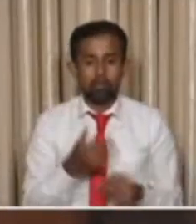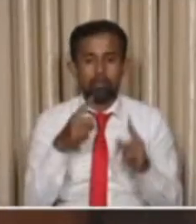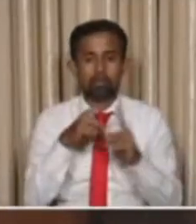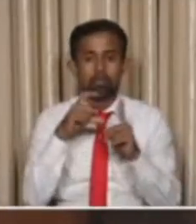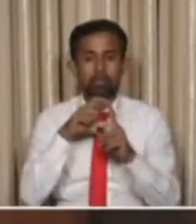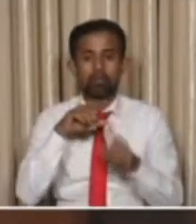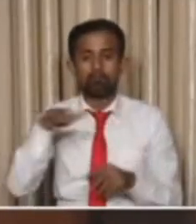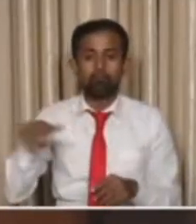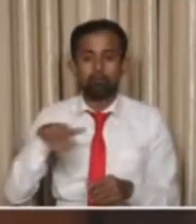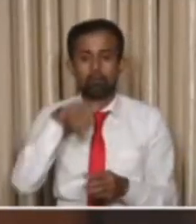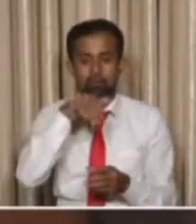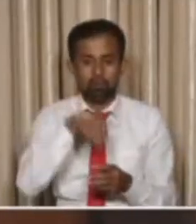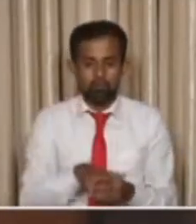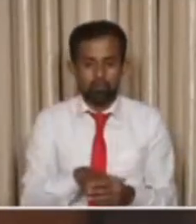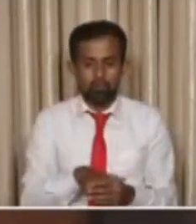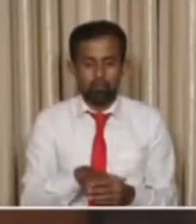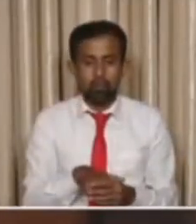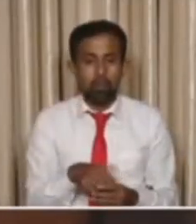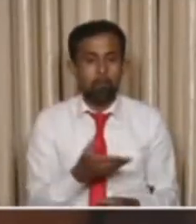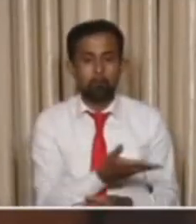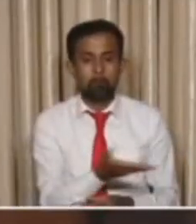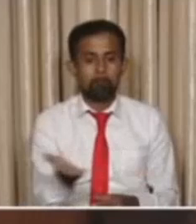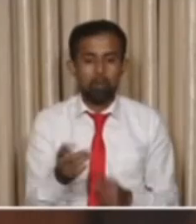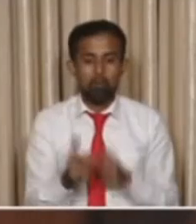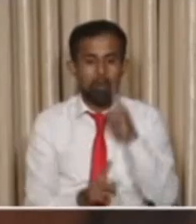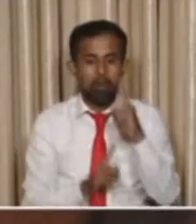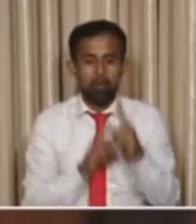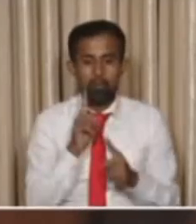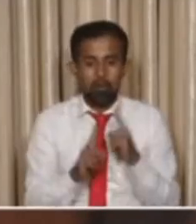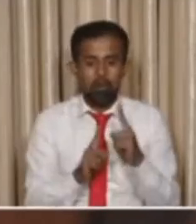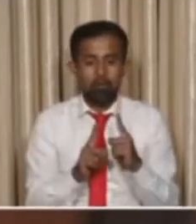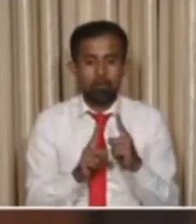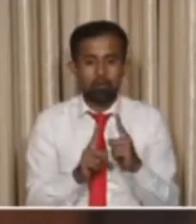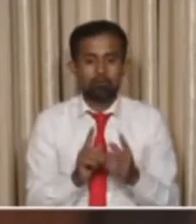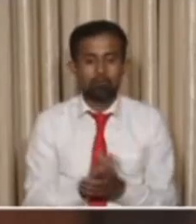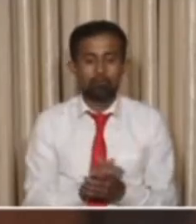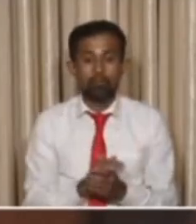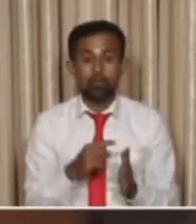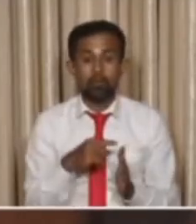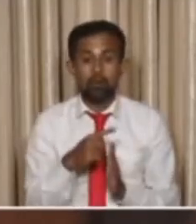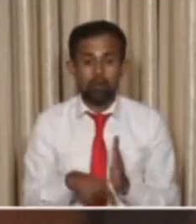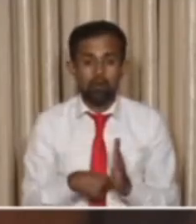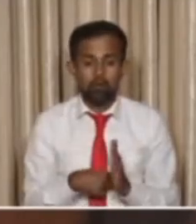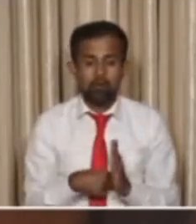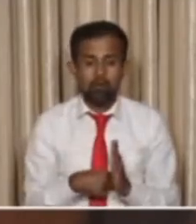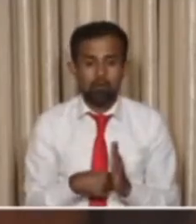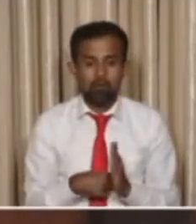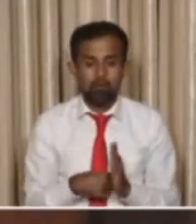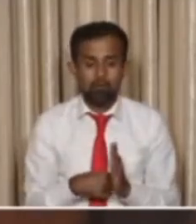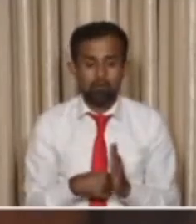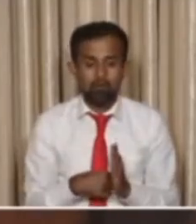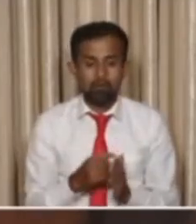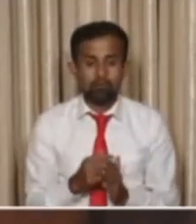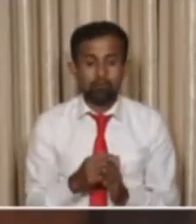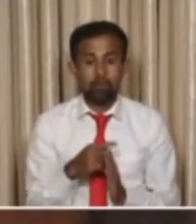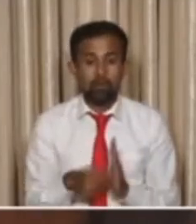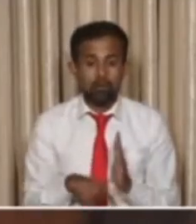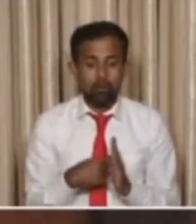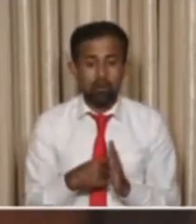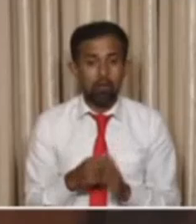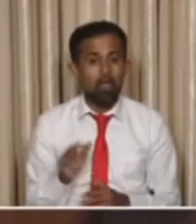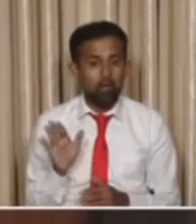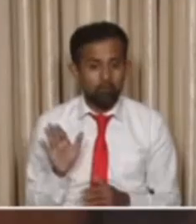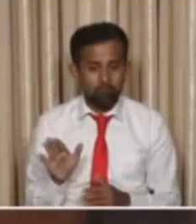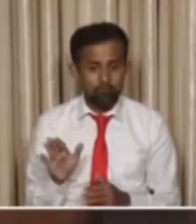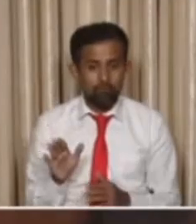பேசும் மக்களும் பெரும்பான்மை சமூகத்தினருக்கும் இடையிலான சில குழப்ப நிலையில் வரக்கூடிய ஒரு சூழலும் அமையலாம். அந்த காரணத்தினாலே இவ்வாறான ஆய்வுகள்